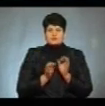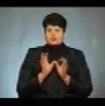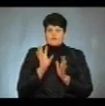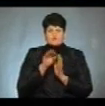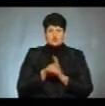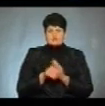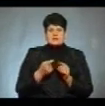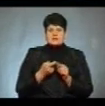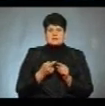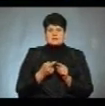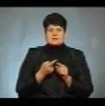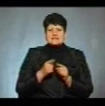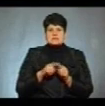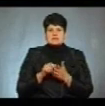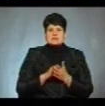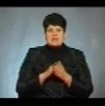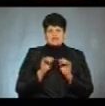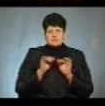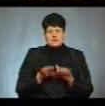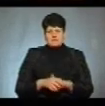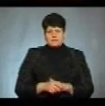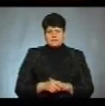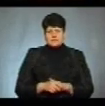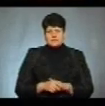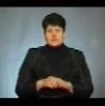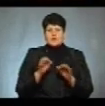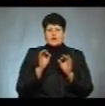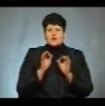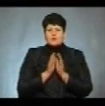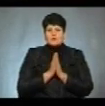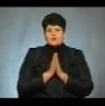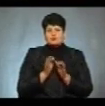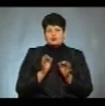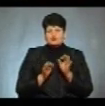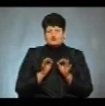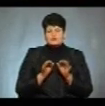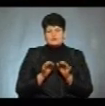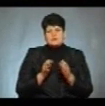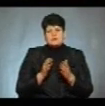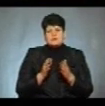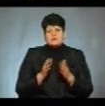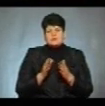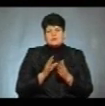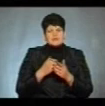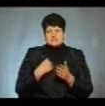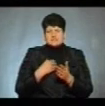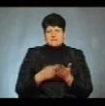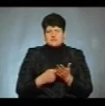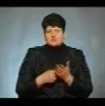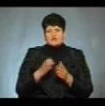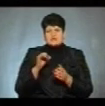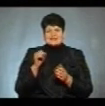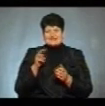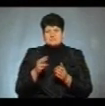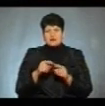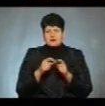надані прокурором матеріали до справи. Прошу суд відносити цього доказу критично, тому що в нас не підтверджено, що сім-картки